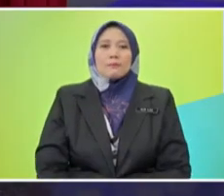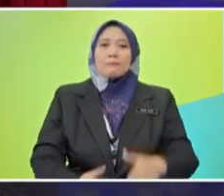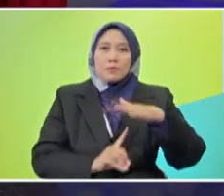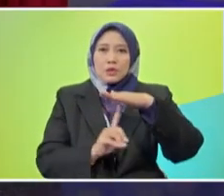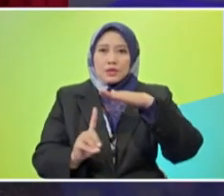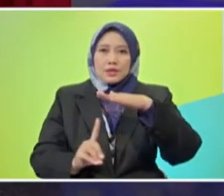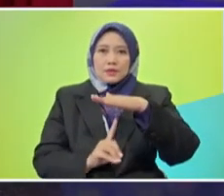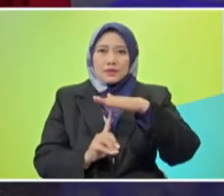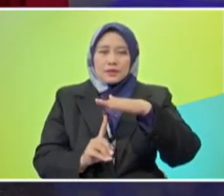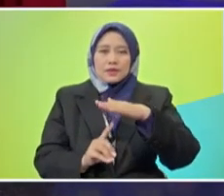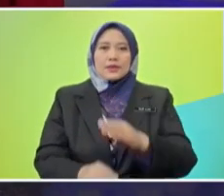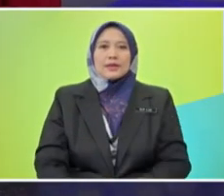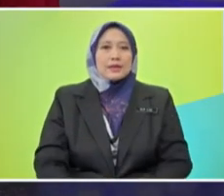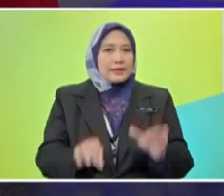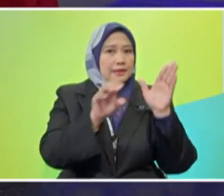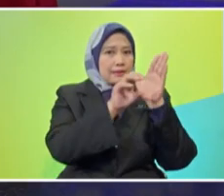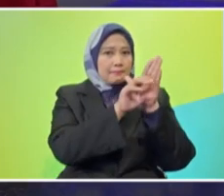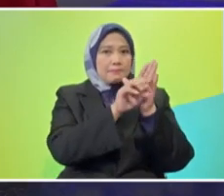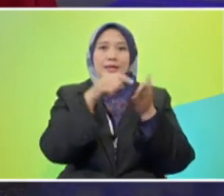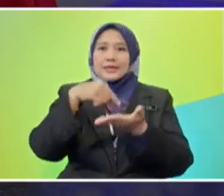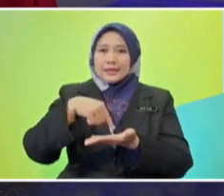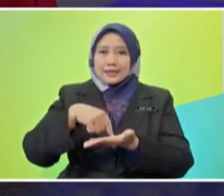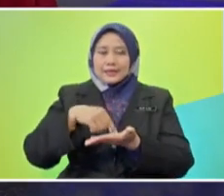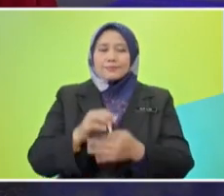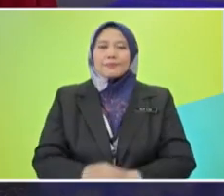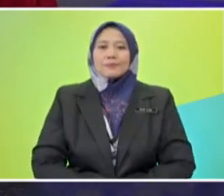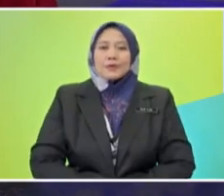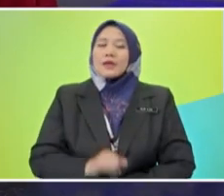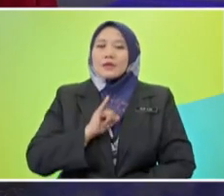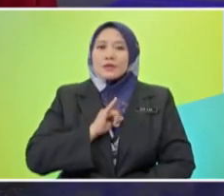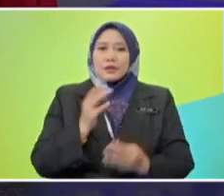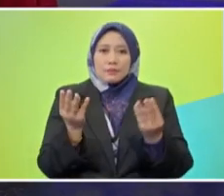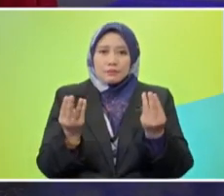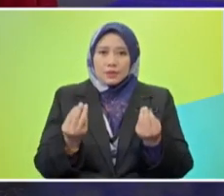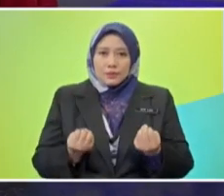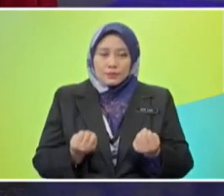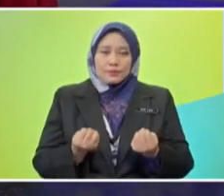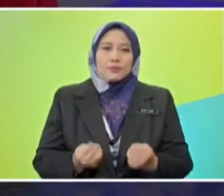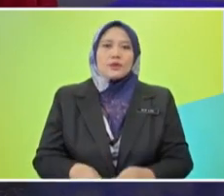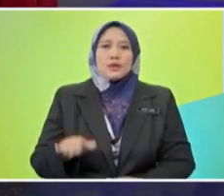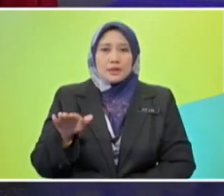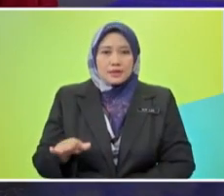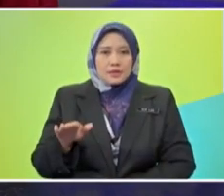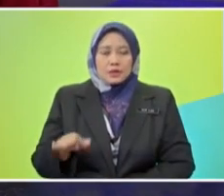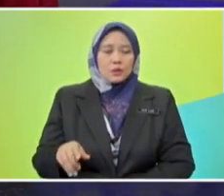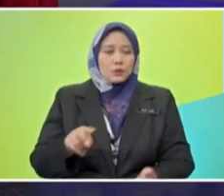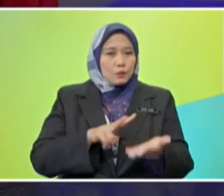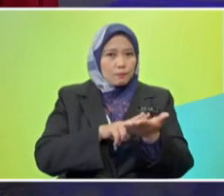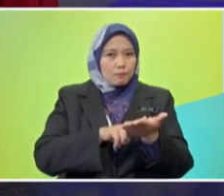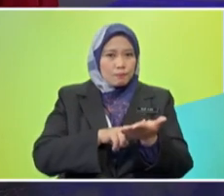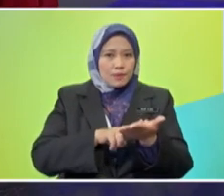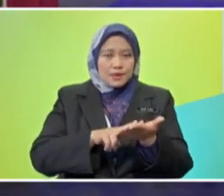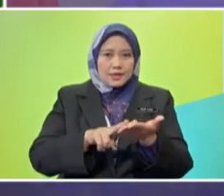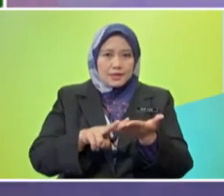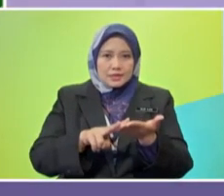rasa saya mahu anak-anak kita membaca dahulu maklumat pada paparan sebagai